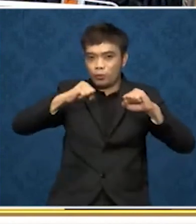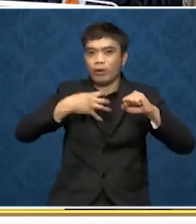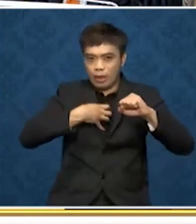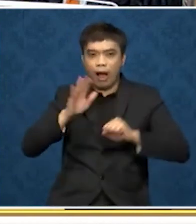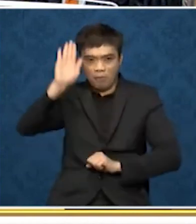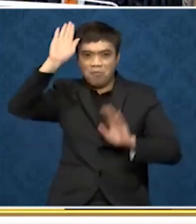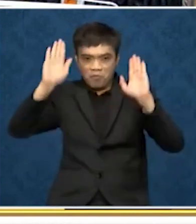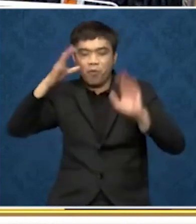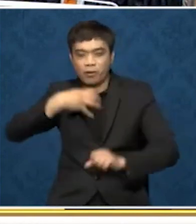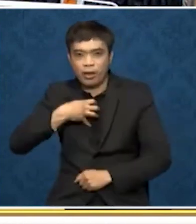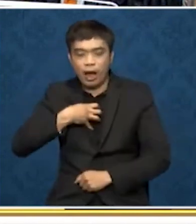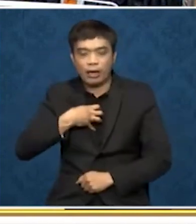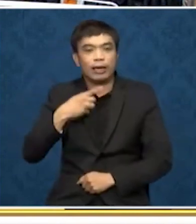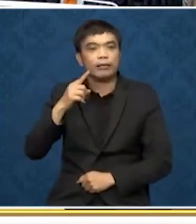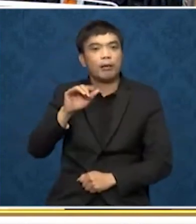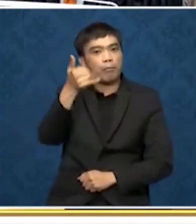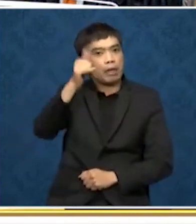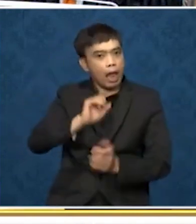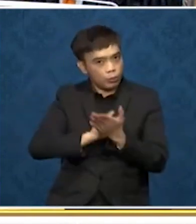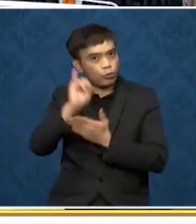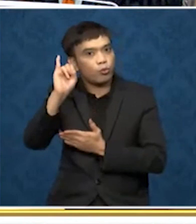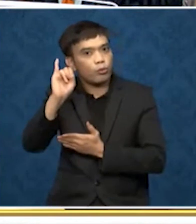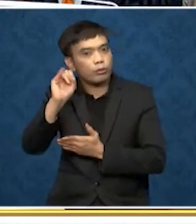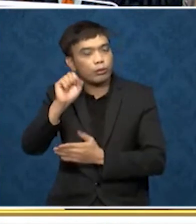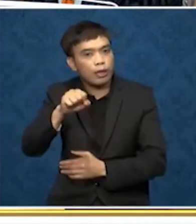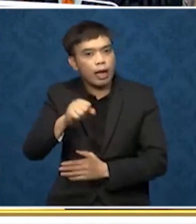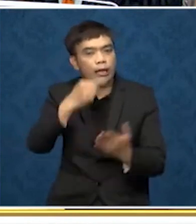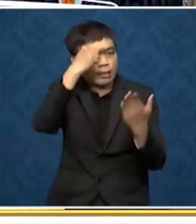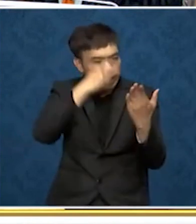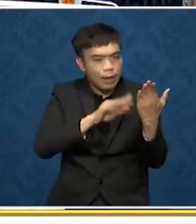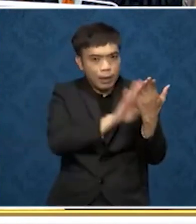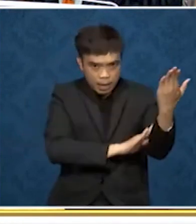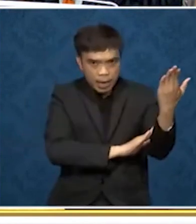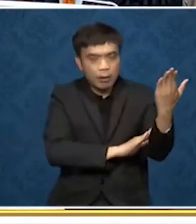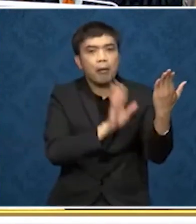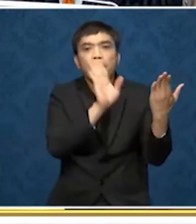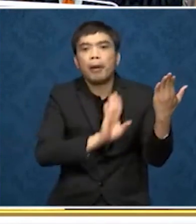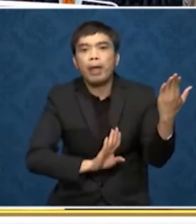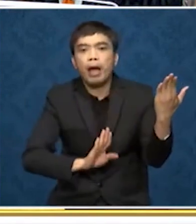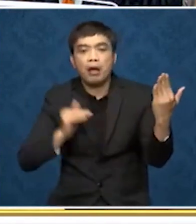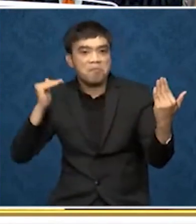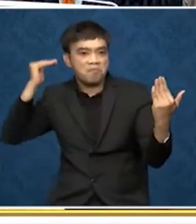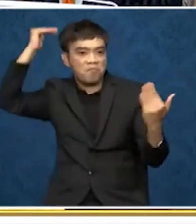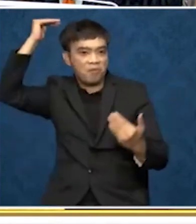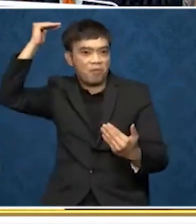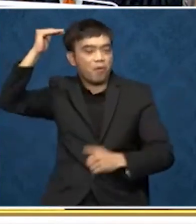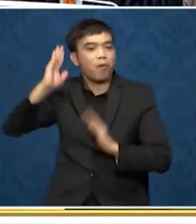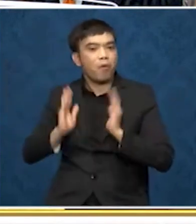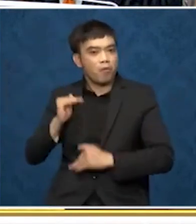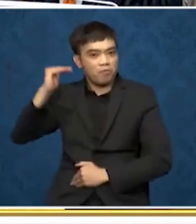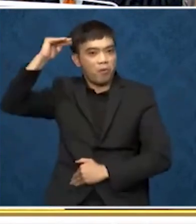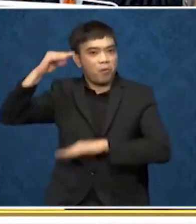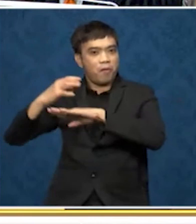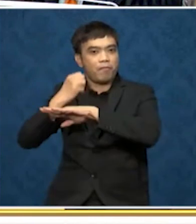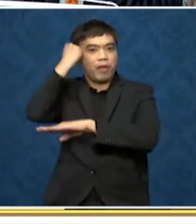ที่ถูกต้องก็ได้ประเทศนี้เป็นประเทศแบบไหนกันที่ผู้ใหญ่ที่มีอำนาจในประเทศ